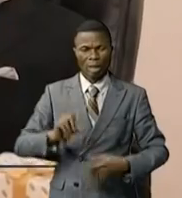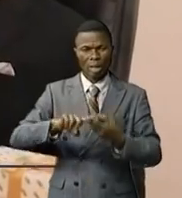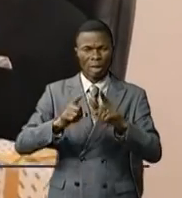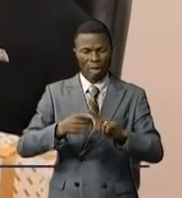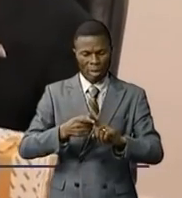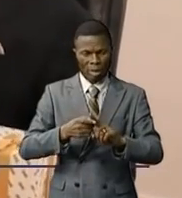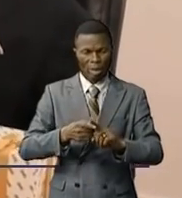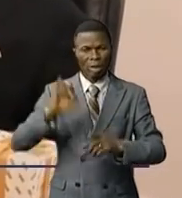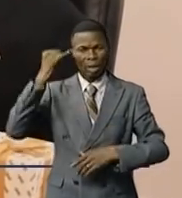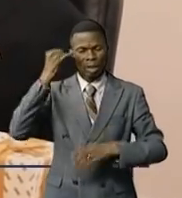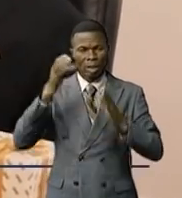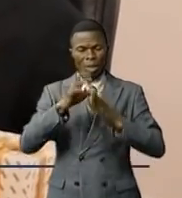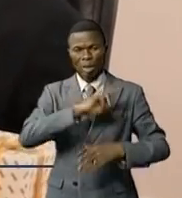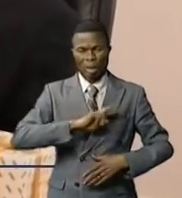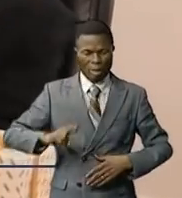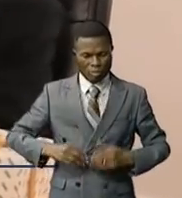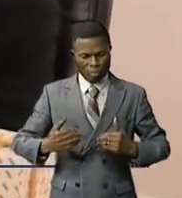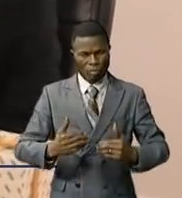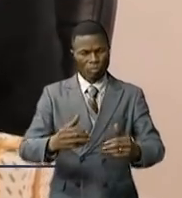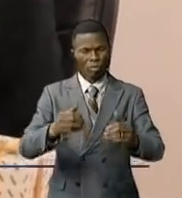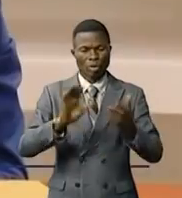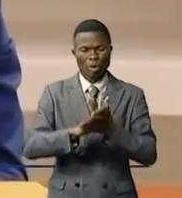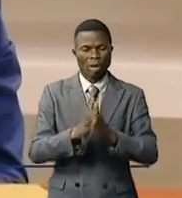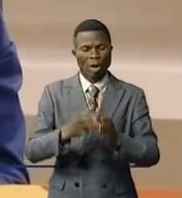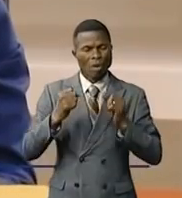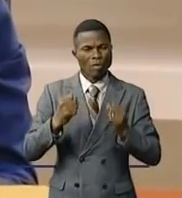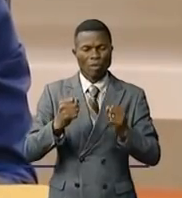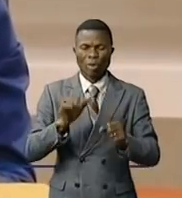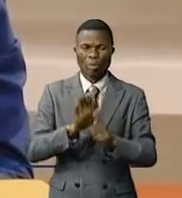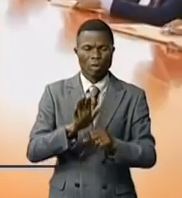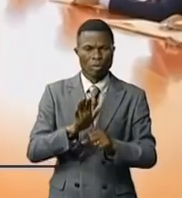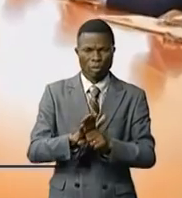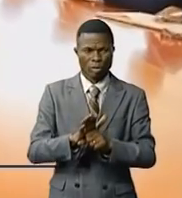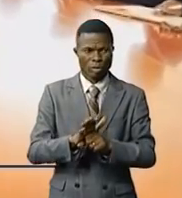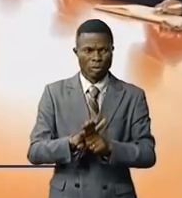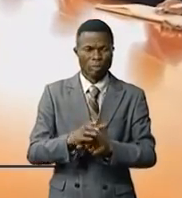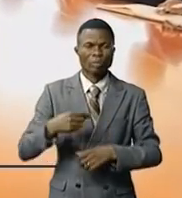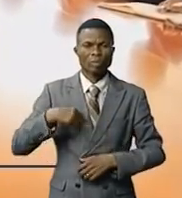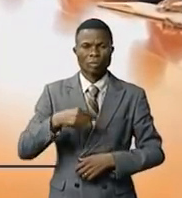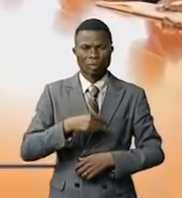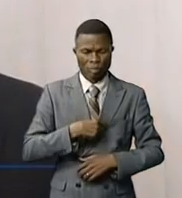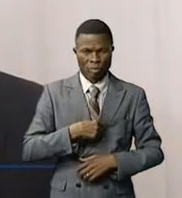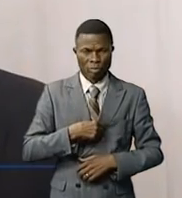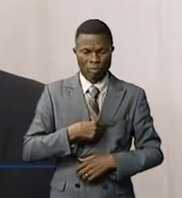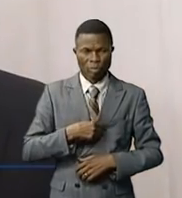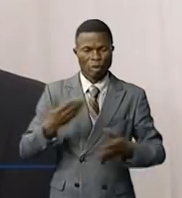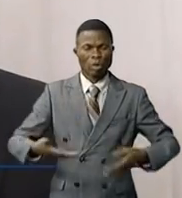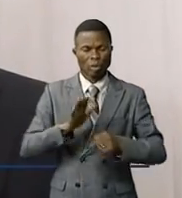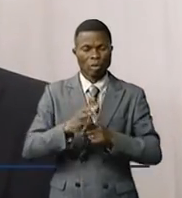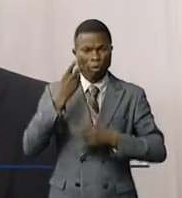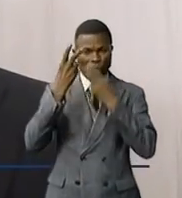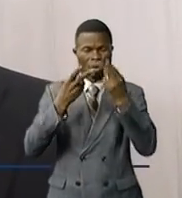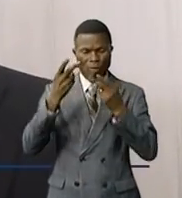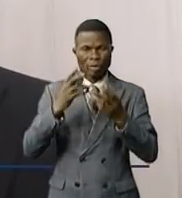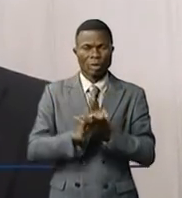d'amitié entre le Japon et la RDC deviendront encore de plus en plus fructueuses. Nous avions prévu la visite